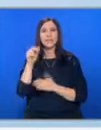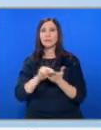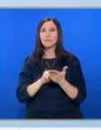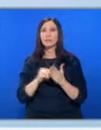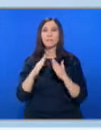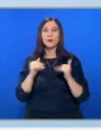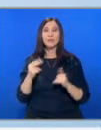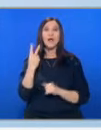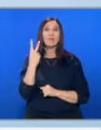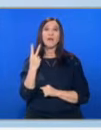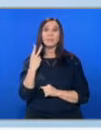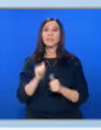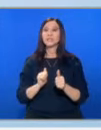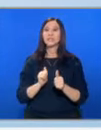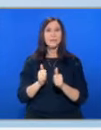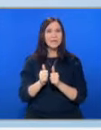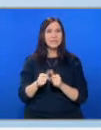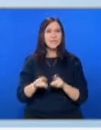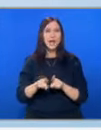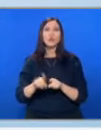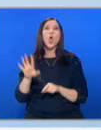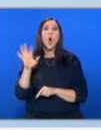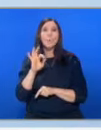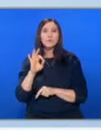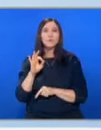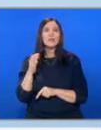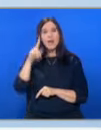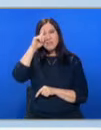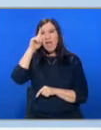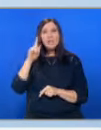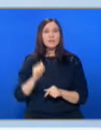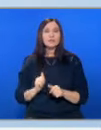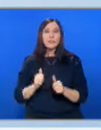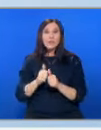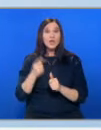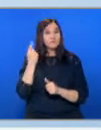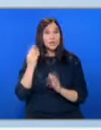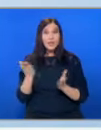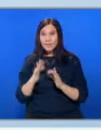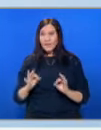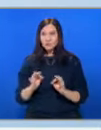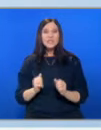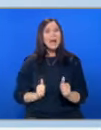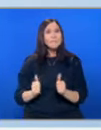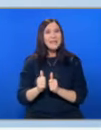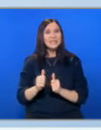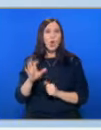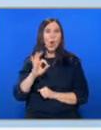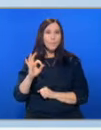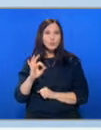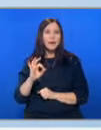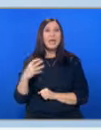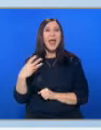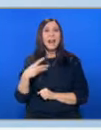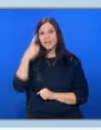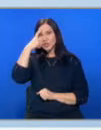и двамата му заместници, както и омбудсмана и нейната заместничка. Но вчера стана ясно, че заместник омбудсмана Елена